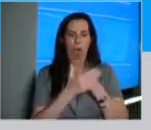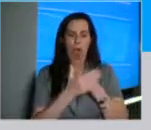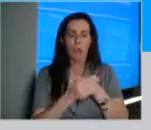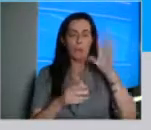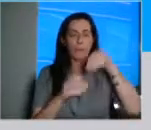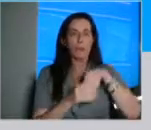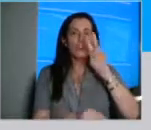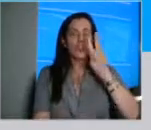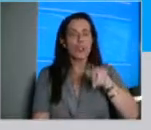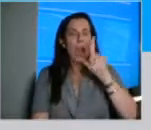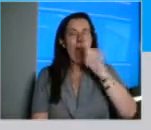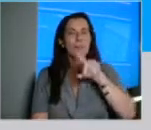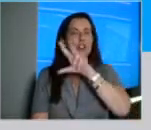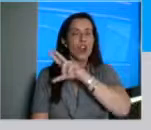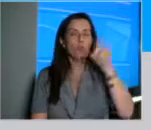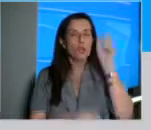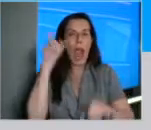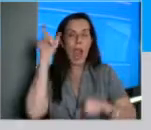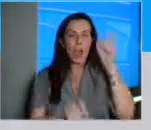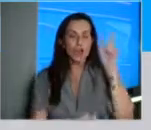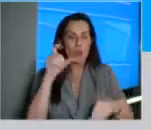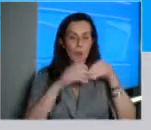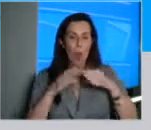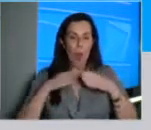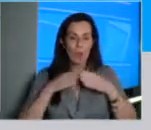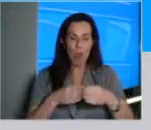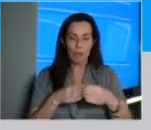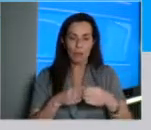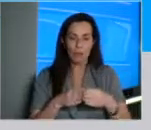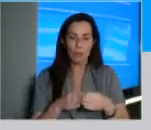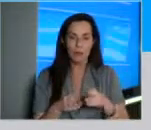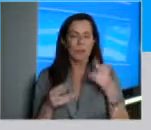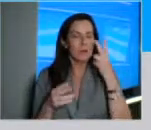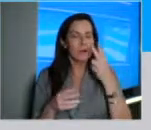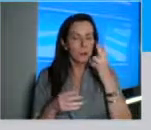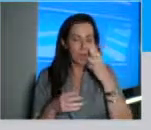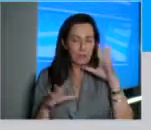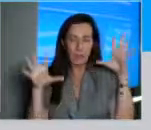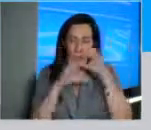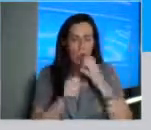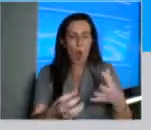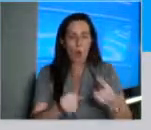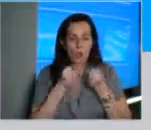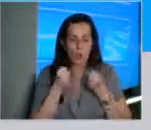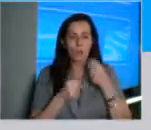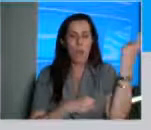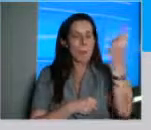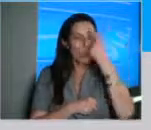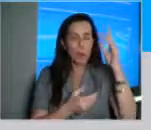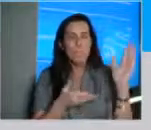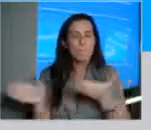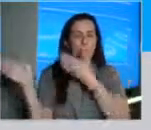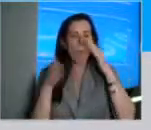סיפונה 1,300 נוסעים ואנשי צוות. מאמצי החילוץ נמשכו גם בלילות, ומסוקים פינו